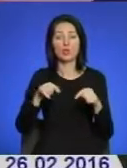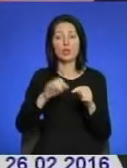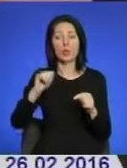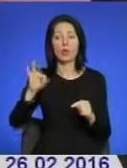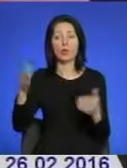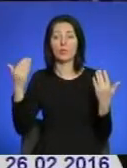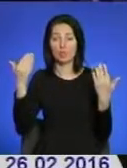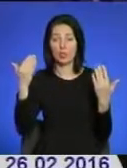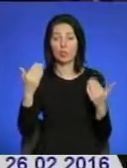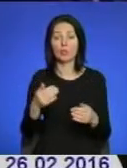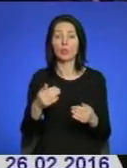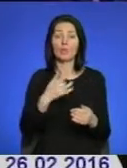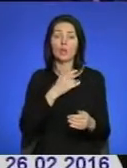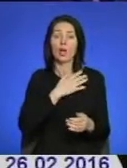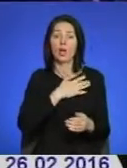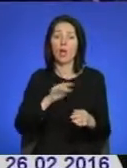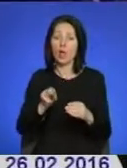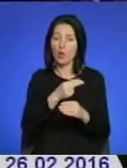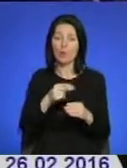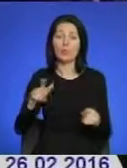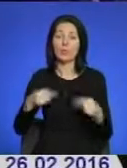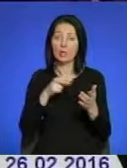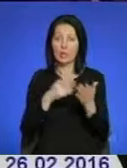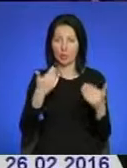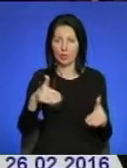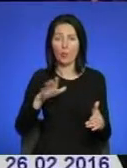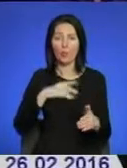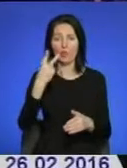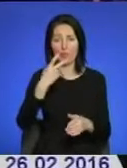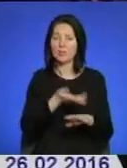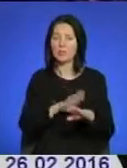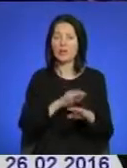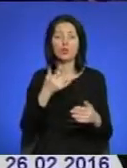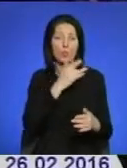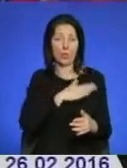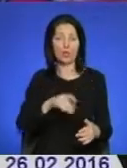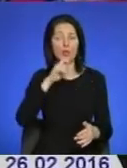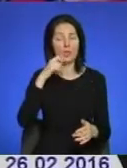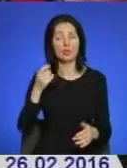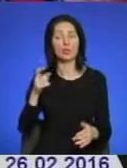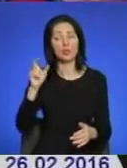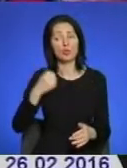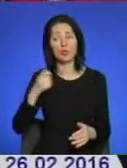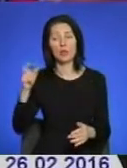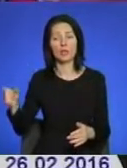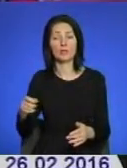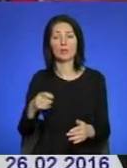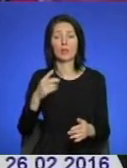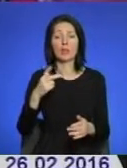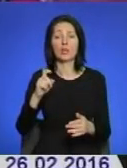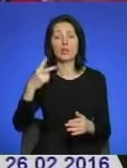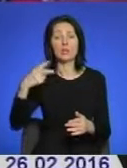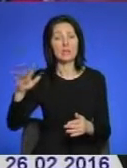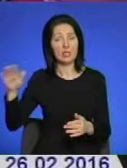пройшли 20 важкопоранених українських солдатів. 680 дітей військовослужбовців у минулому році відпочивали в